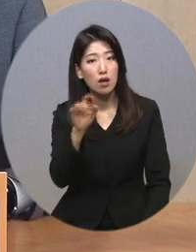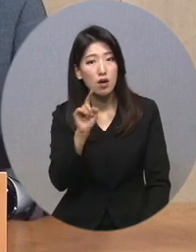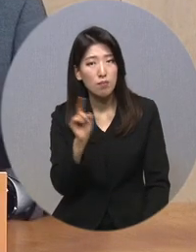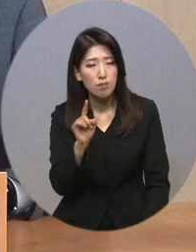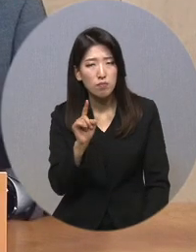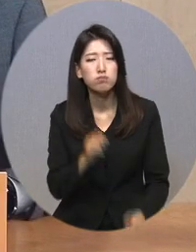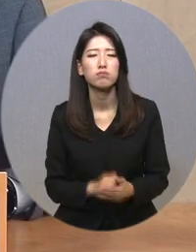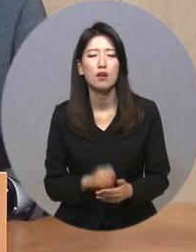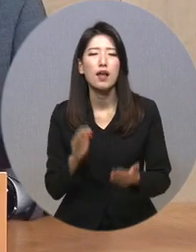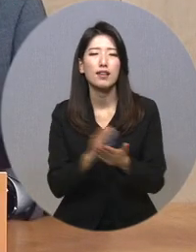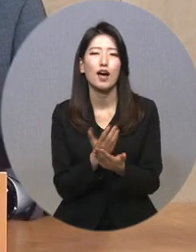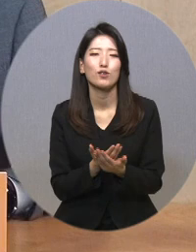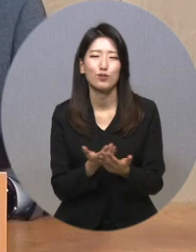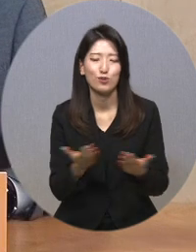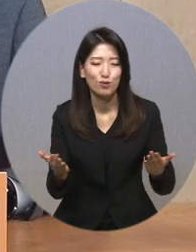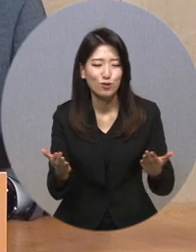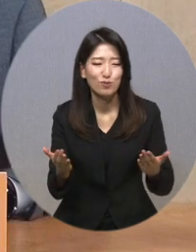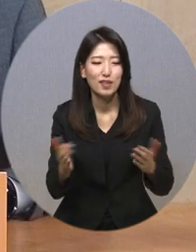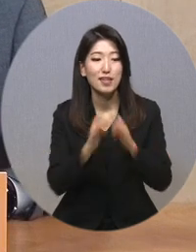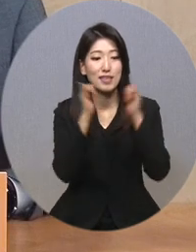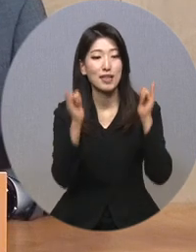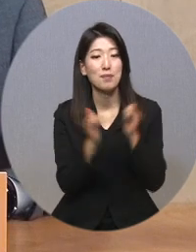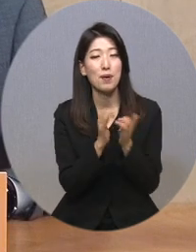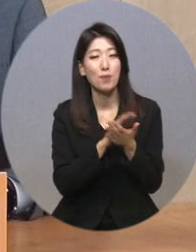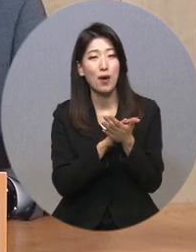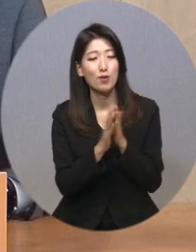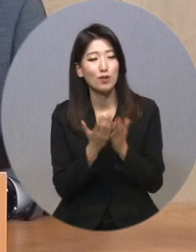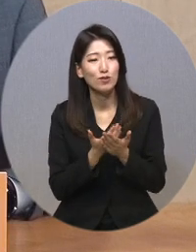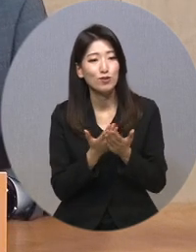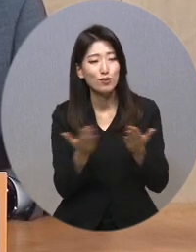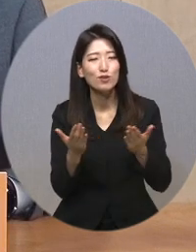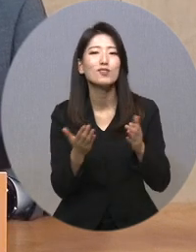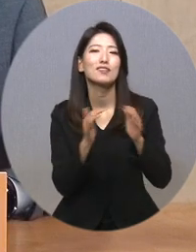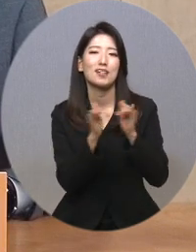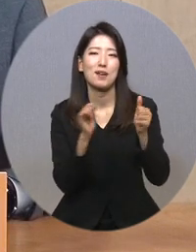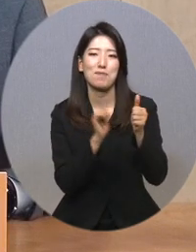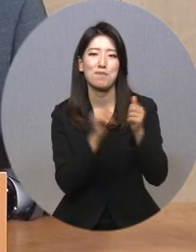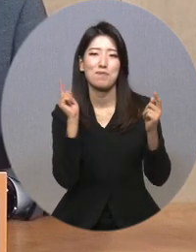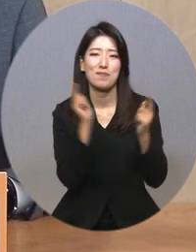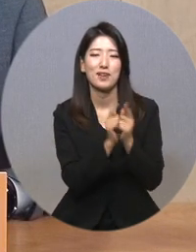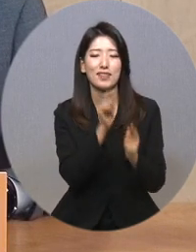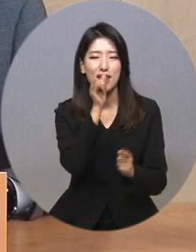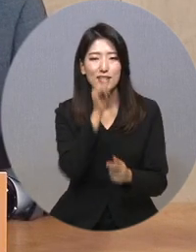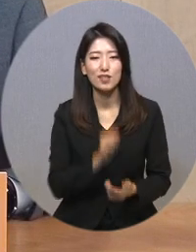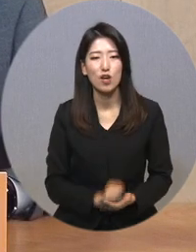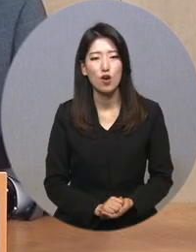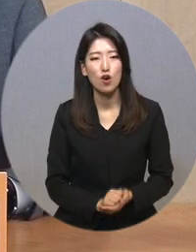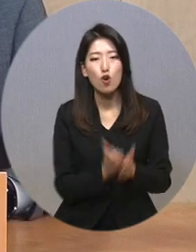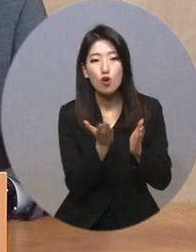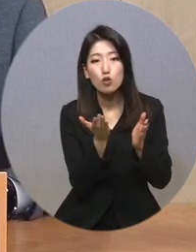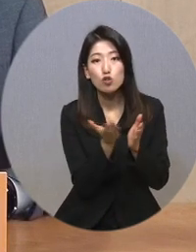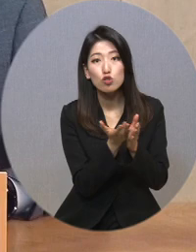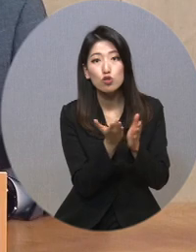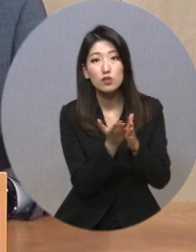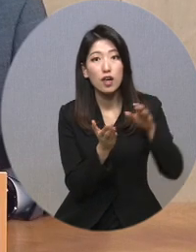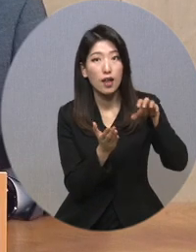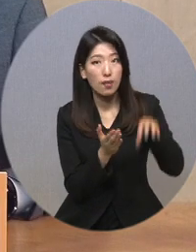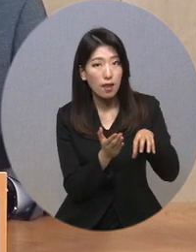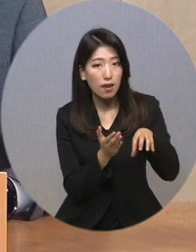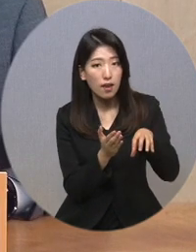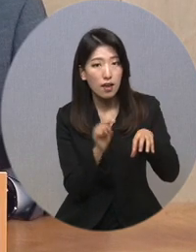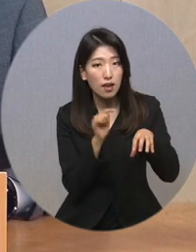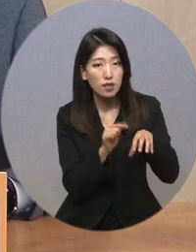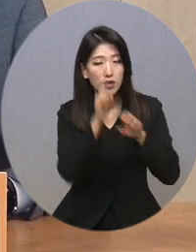희망과 삶의 변화를 가져다 주시는 분들을 만나보고 있습니다. 오늘은 군산에 위치한 군장대학교의 이계철 총장님을 모시고